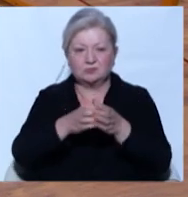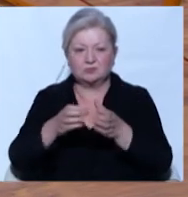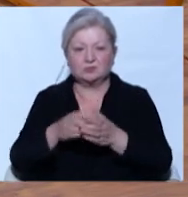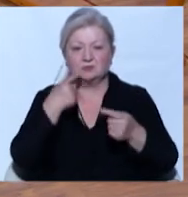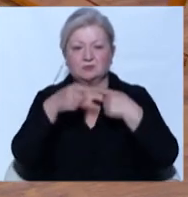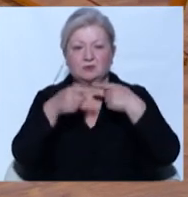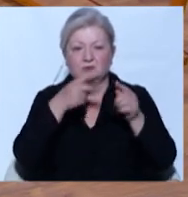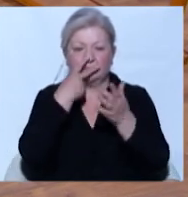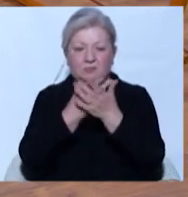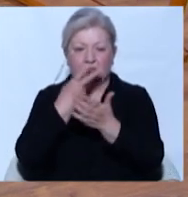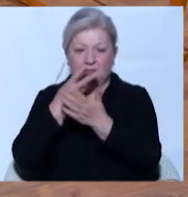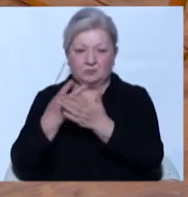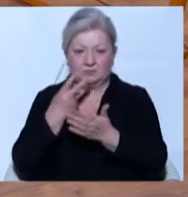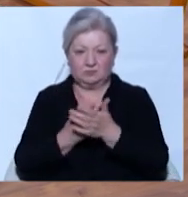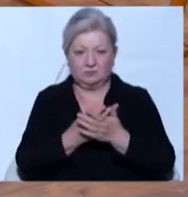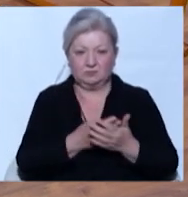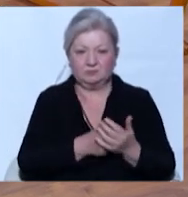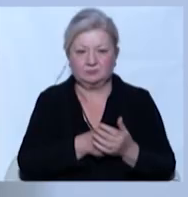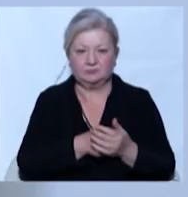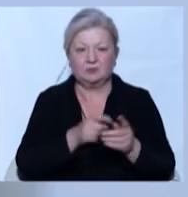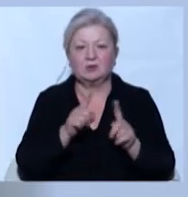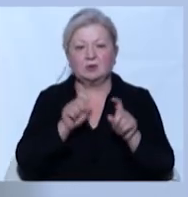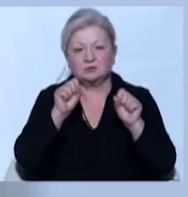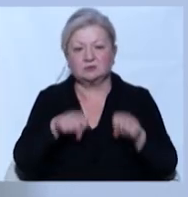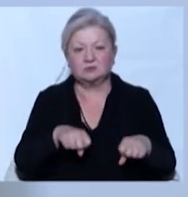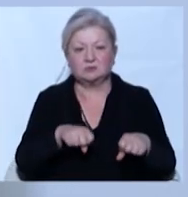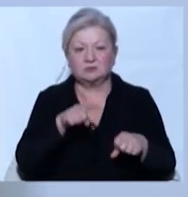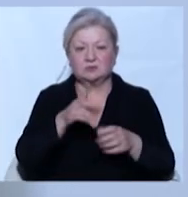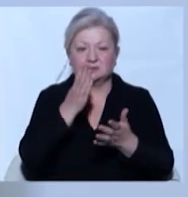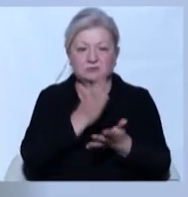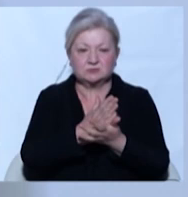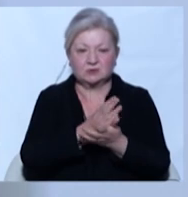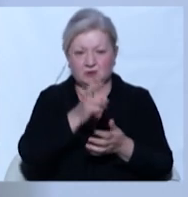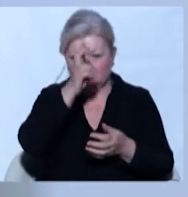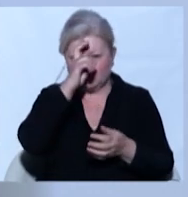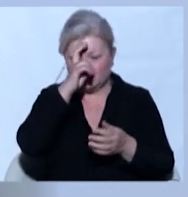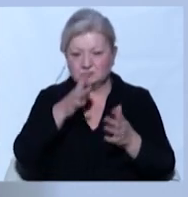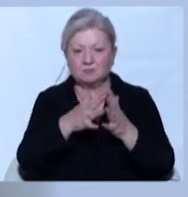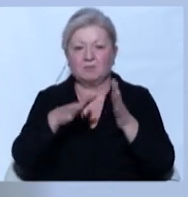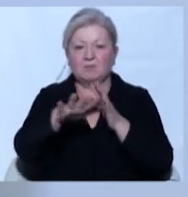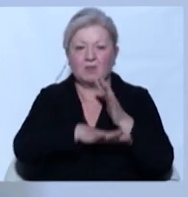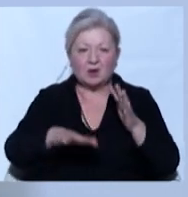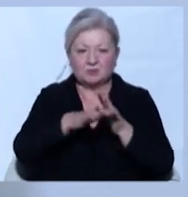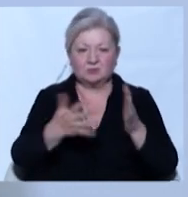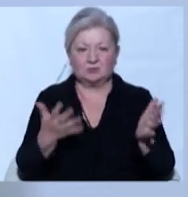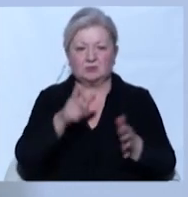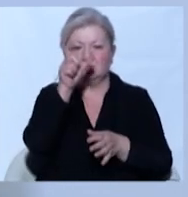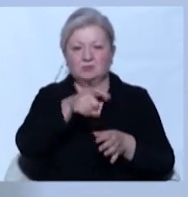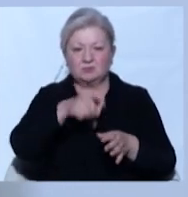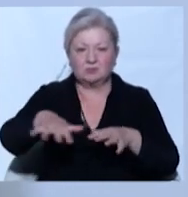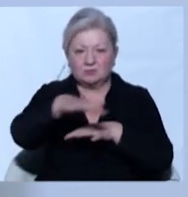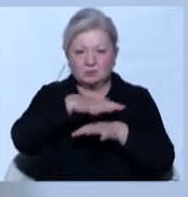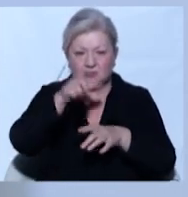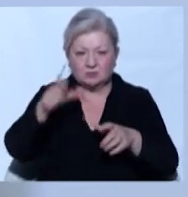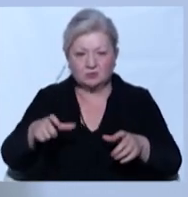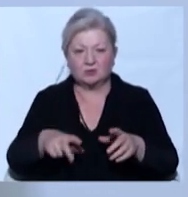მაჩვენებლების მიხედვით. ეს რა შეიძლება იყოს? ეს გახლავთ ქვეყნის ფართობები, ქვეყნის მოსახლეობის რაოდენობა,